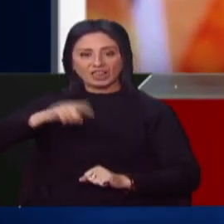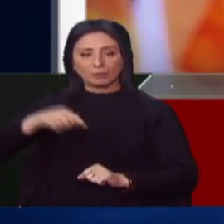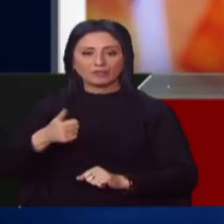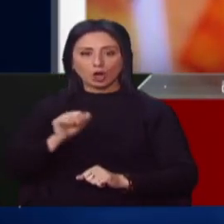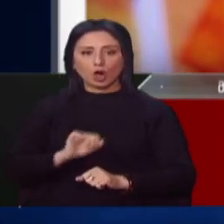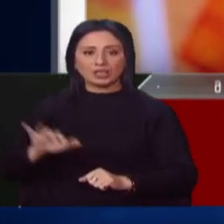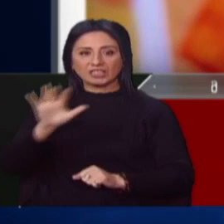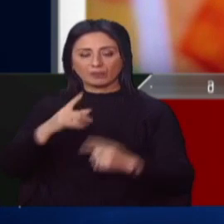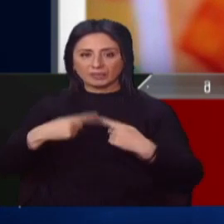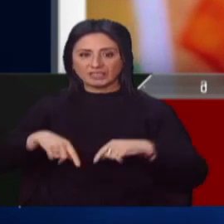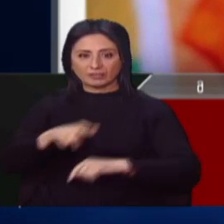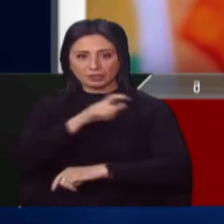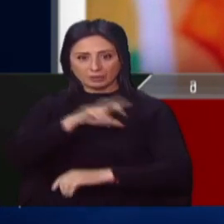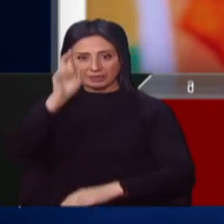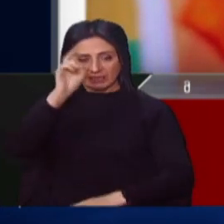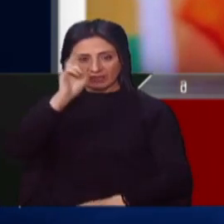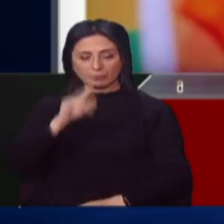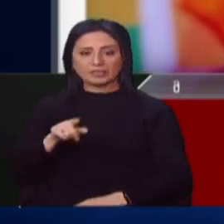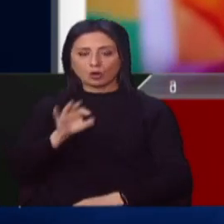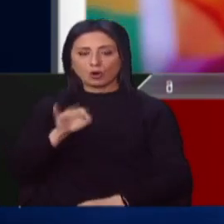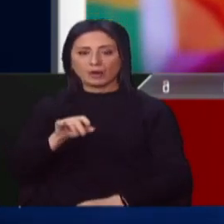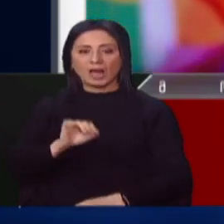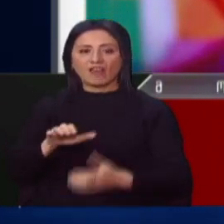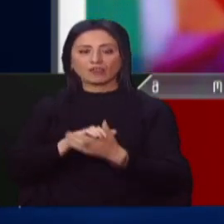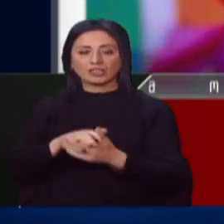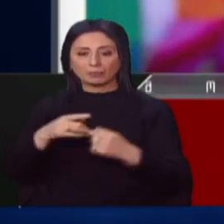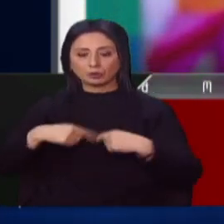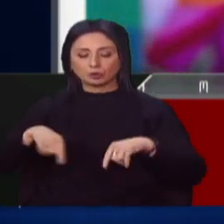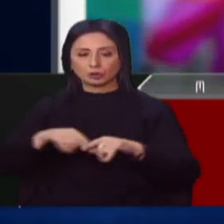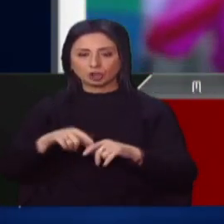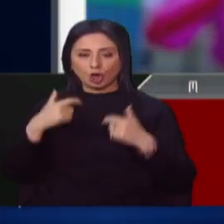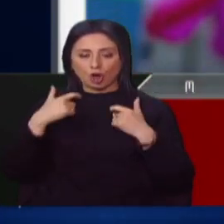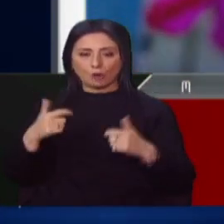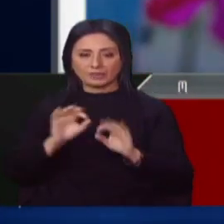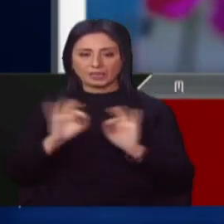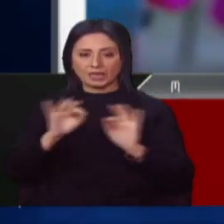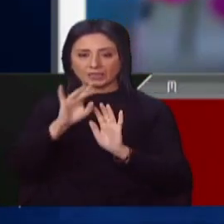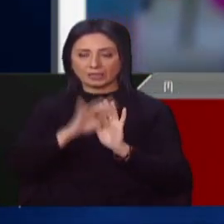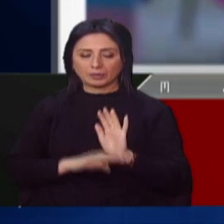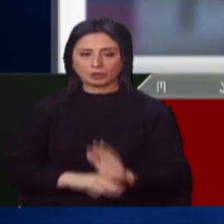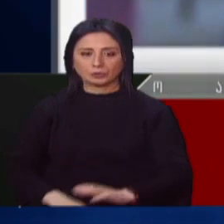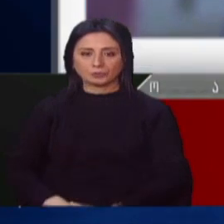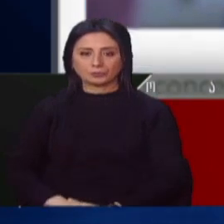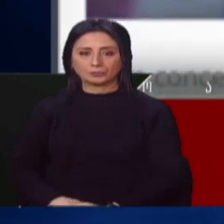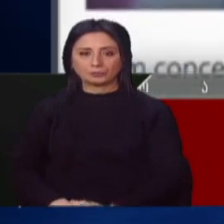როგორც ევროპის საბჭოს წევრმა სახელმწიფომ აღნიშნულია ევროპის საბჭოს ადამიანის უფლებათა კომისრის განცხადებაში.